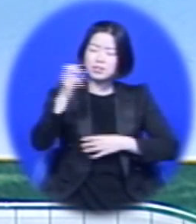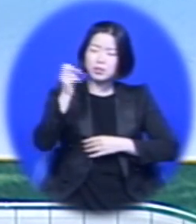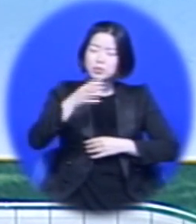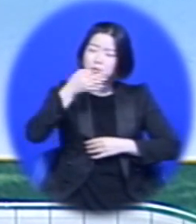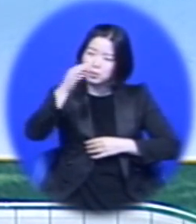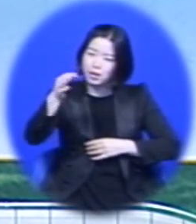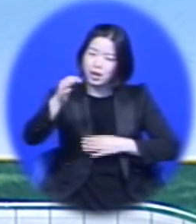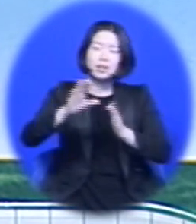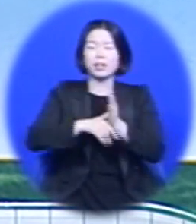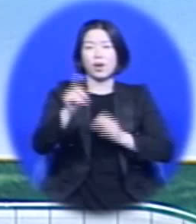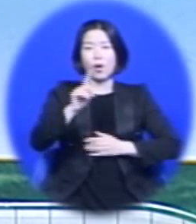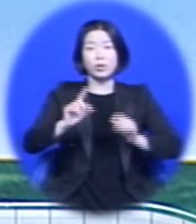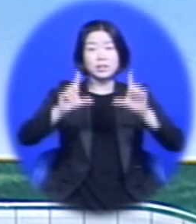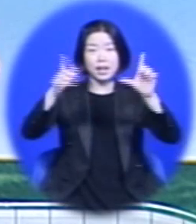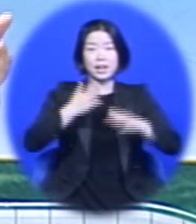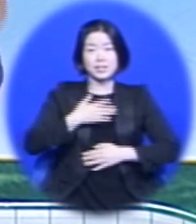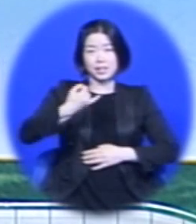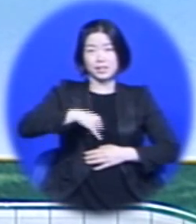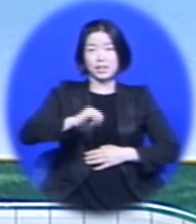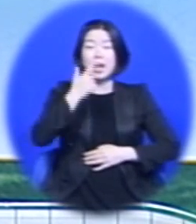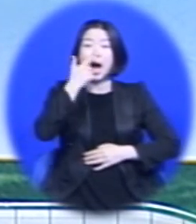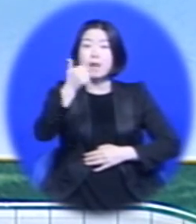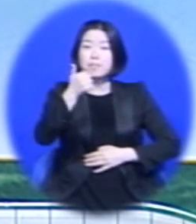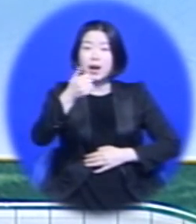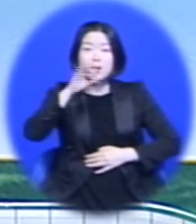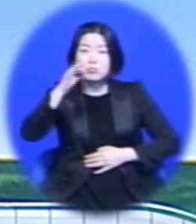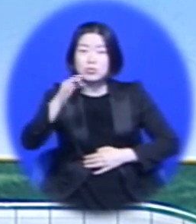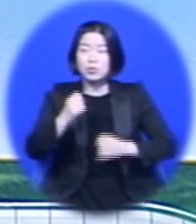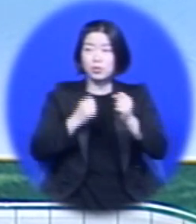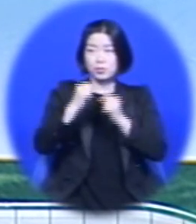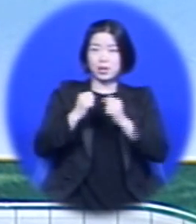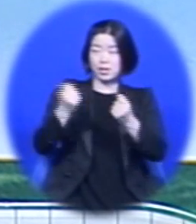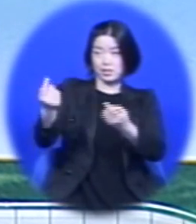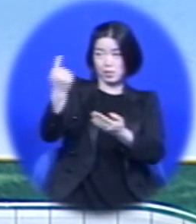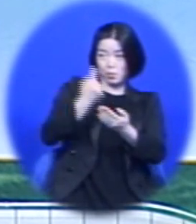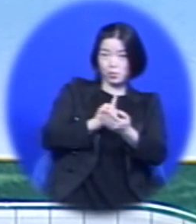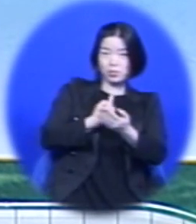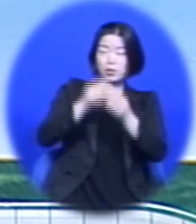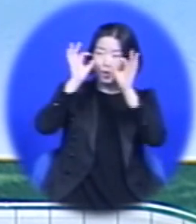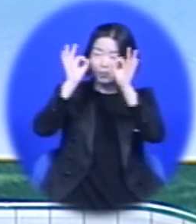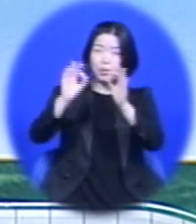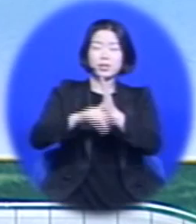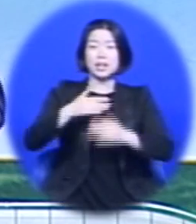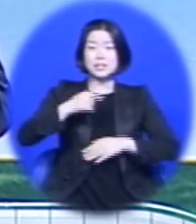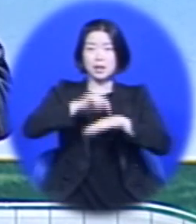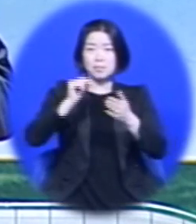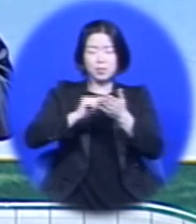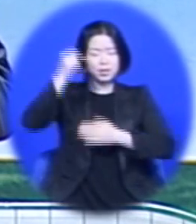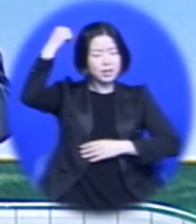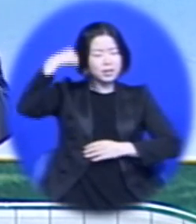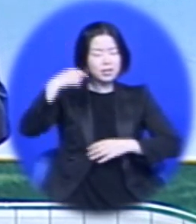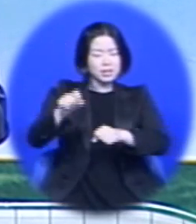것은 어느 날 저희 딸이 아빠 그러고 저를 부르고 오는 것을 보면서 제 마음속에